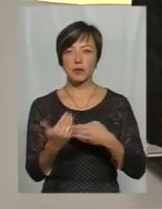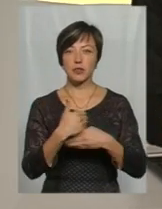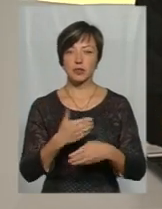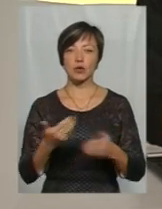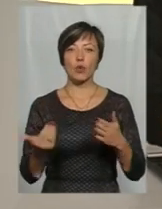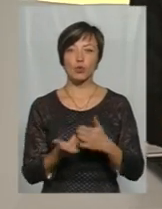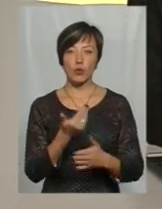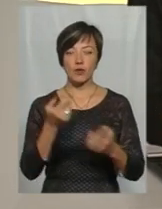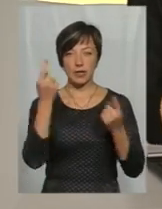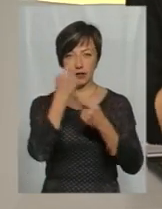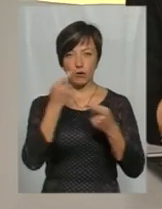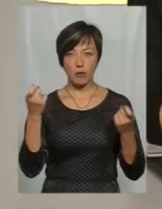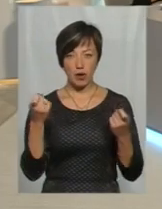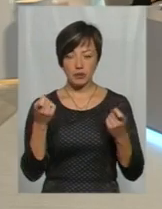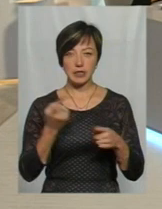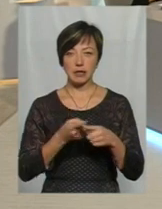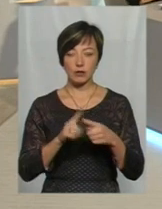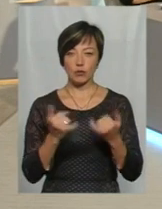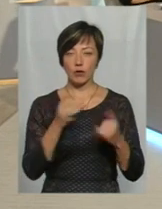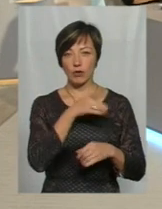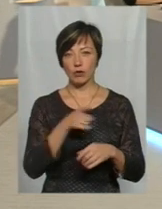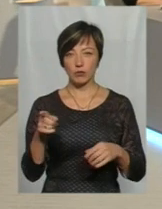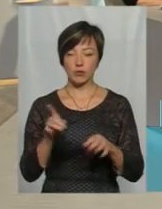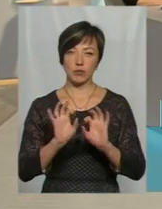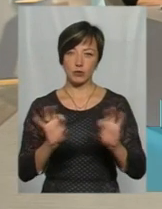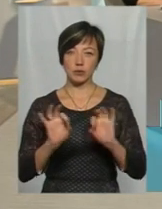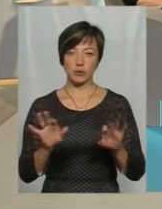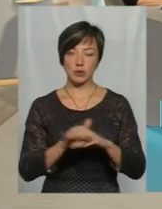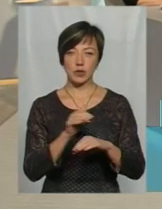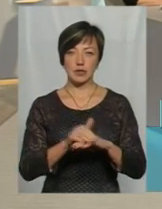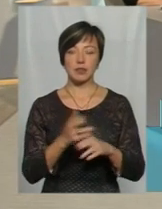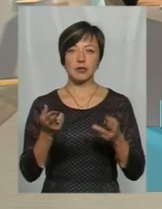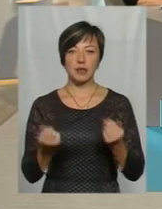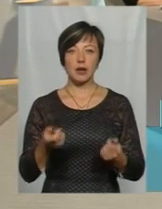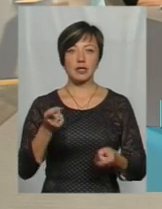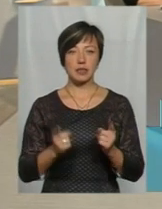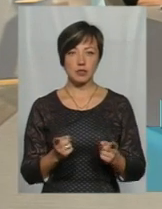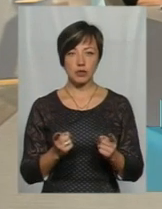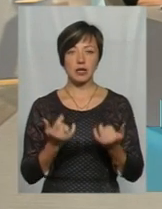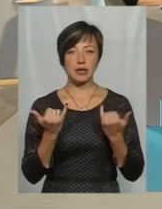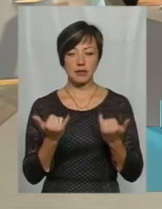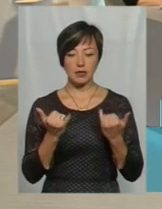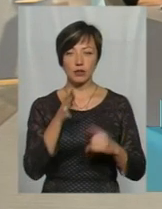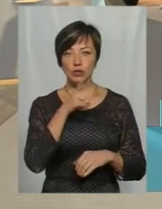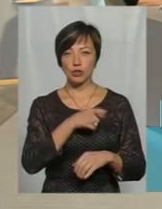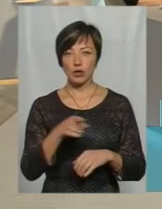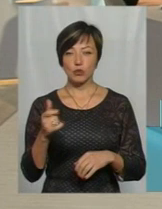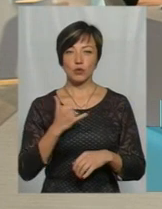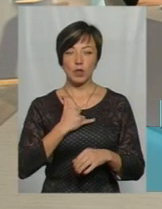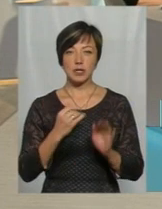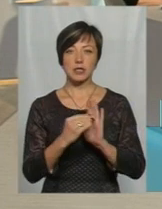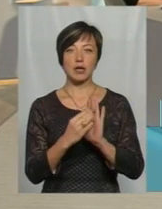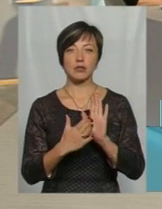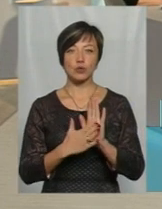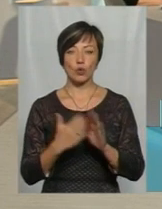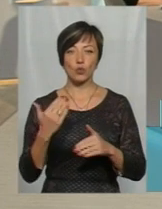з оновленою інформацією на цю пору. Будь ласка, поділіться. Так, дійсно, на цю пору у нас